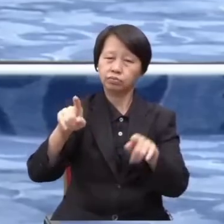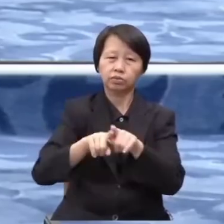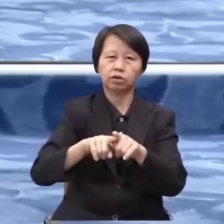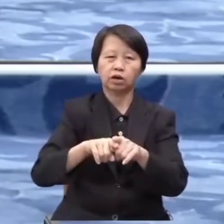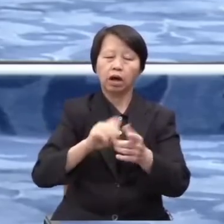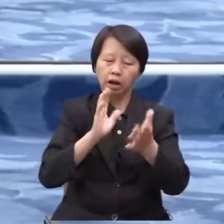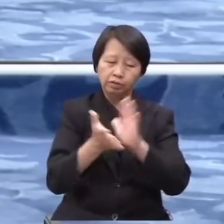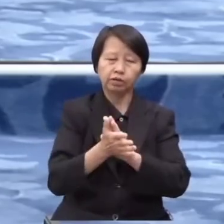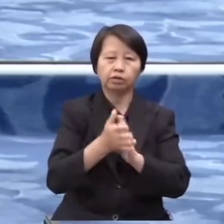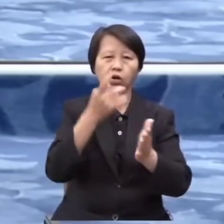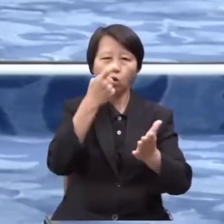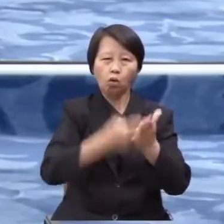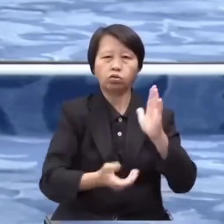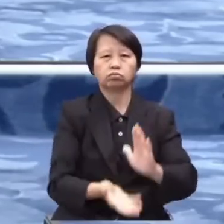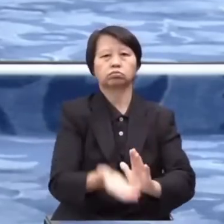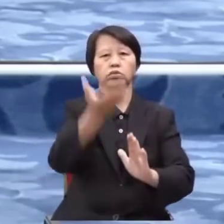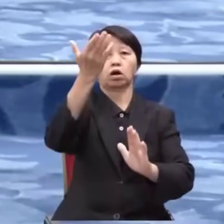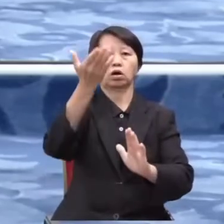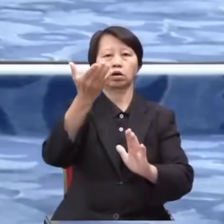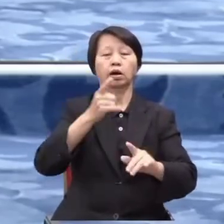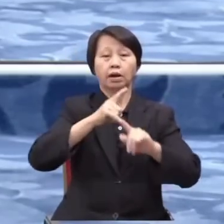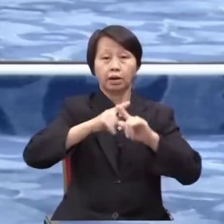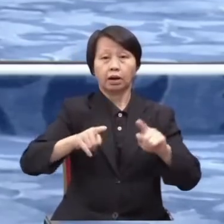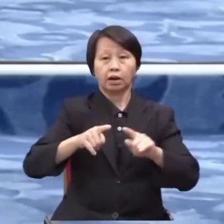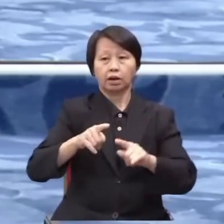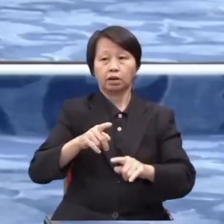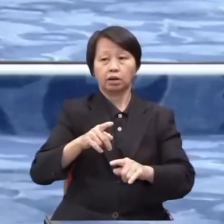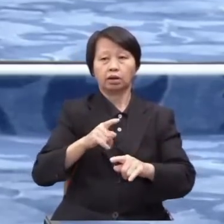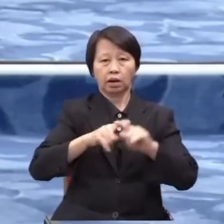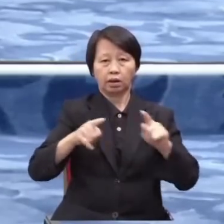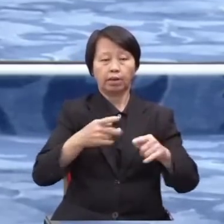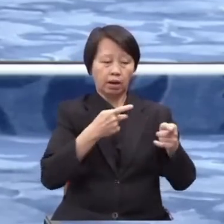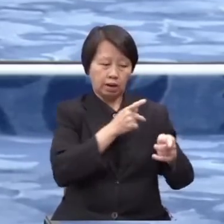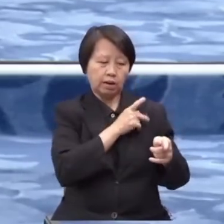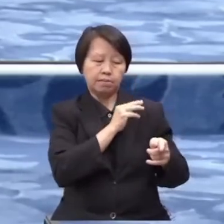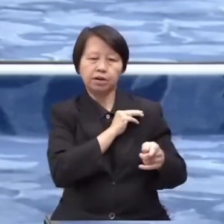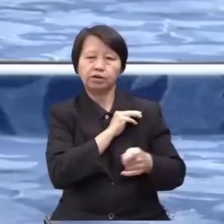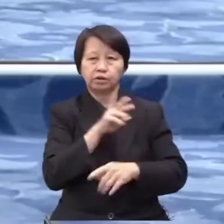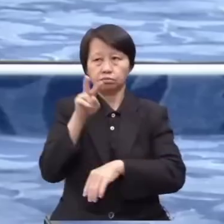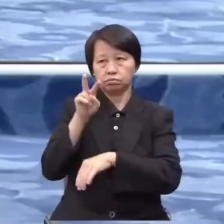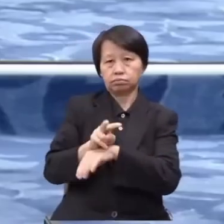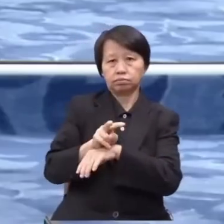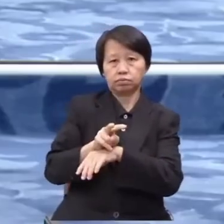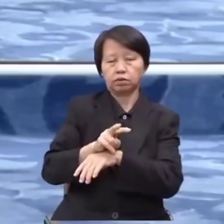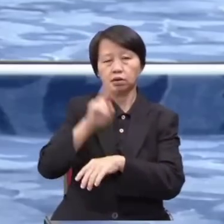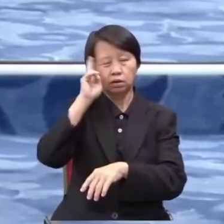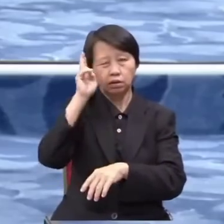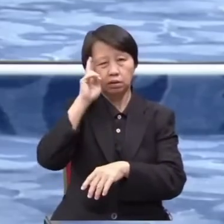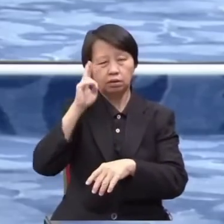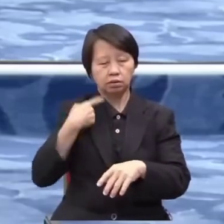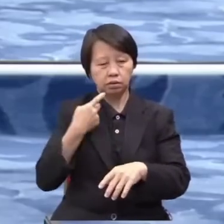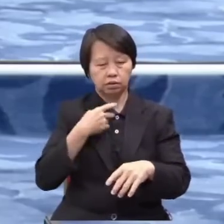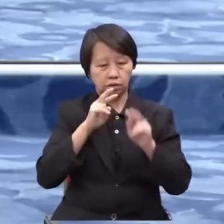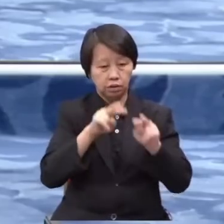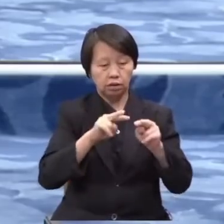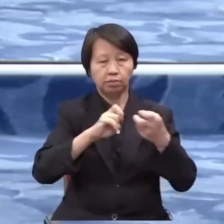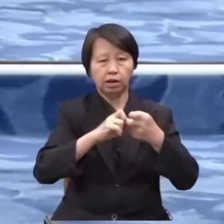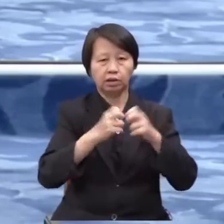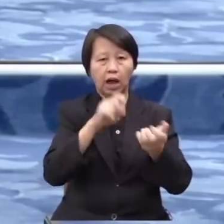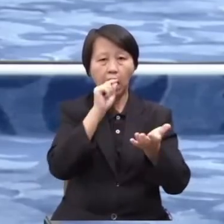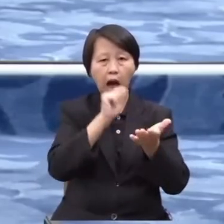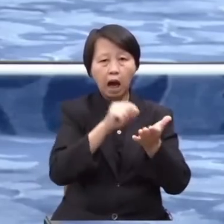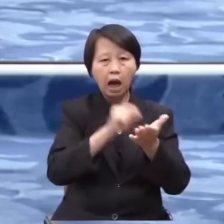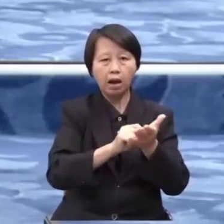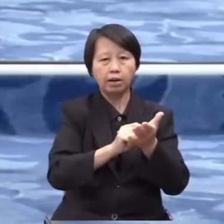mungkin meningkat. Tapi ini dipantau oleh kementerian yang berkenaan. Seperti mana kita lihat, masalah ayam dan telur